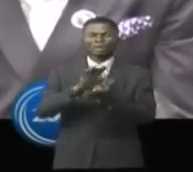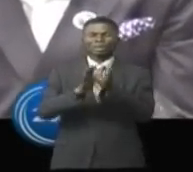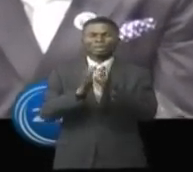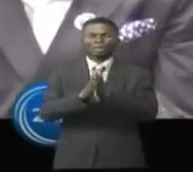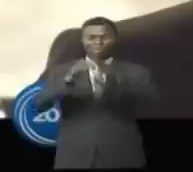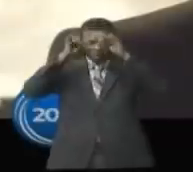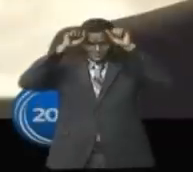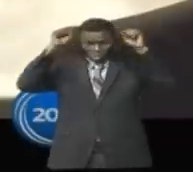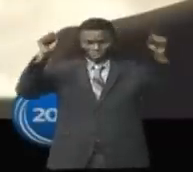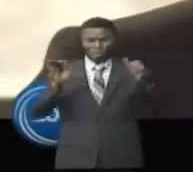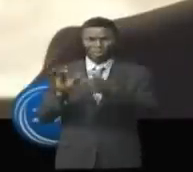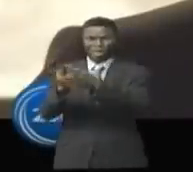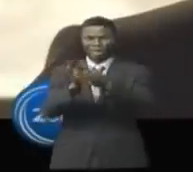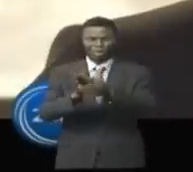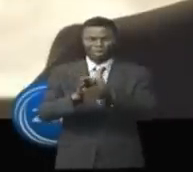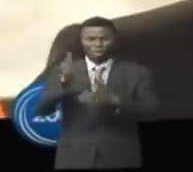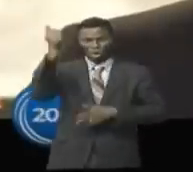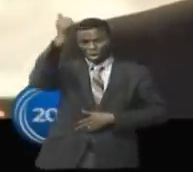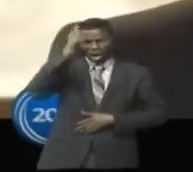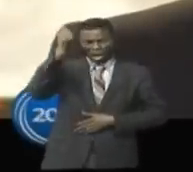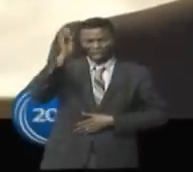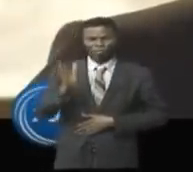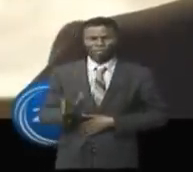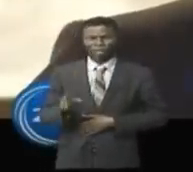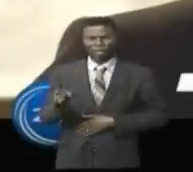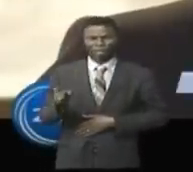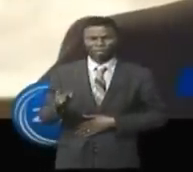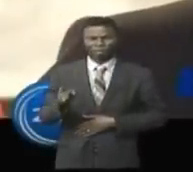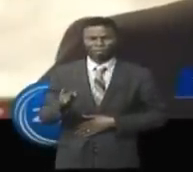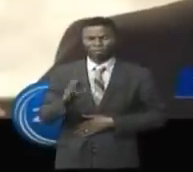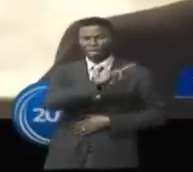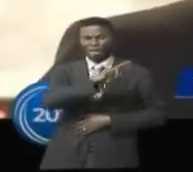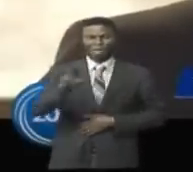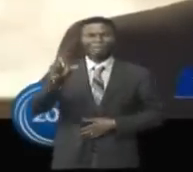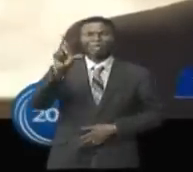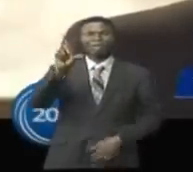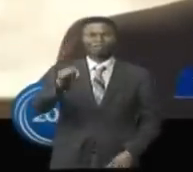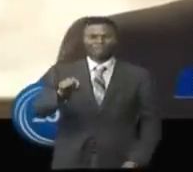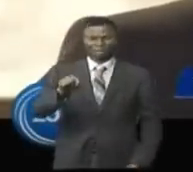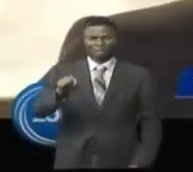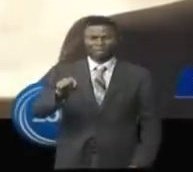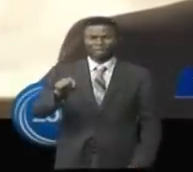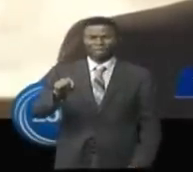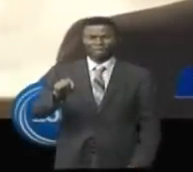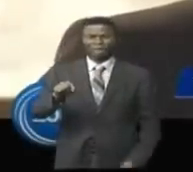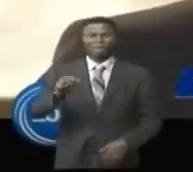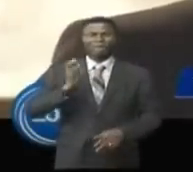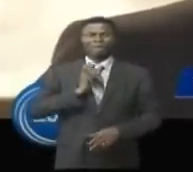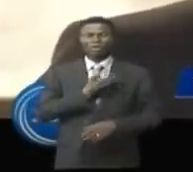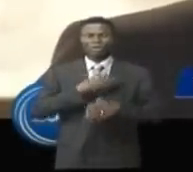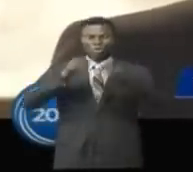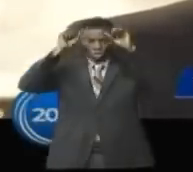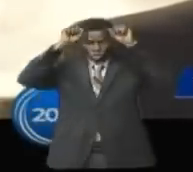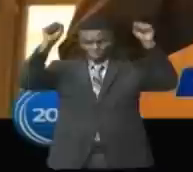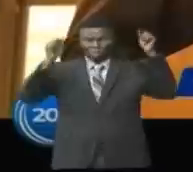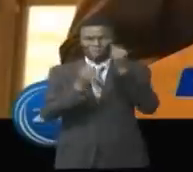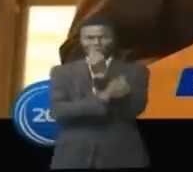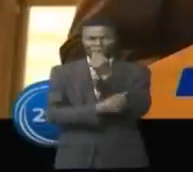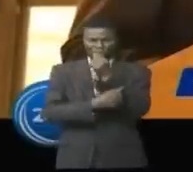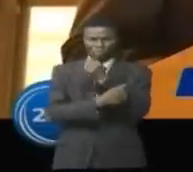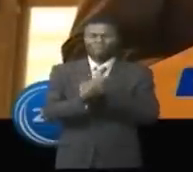de l'Union africaine, en 2020, Le président de la République a